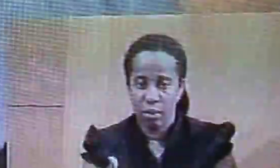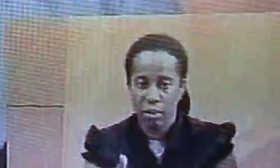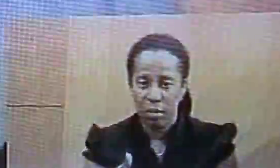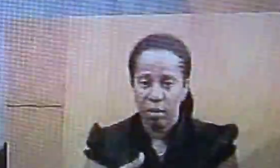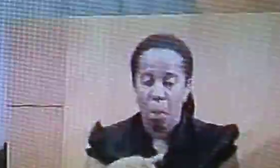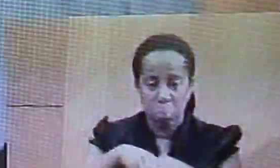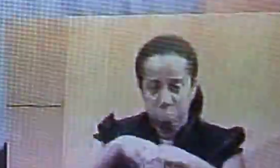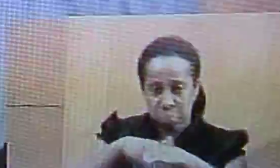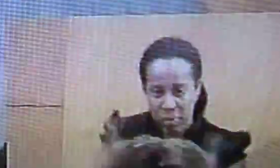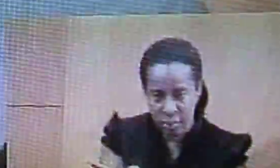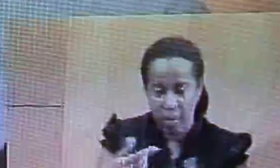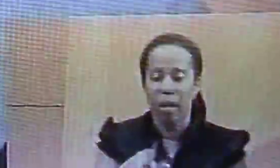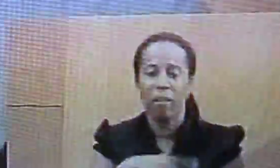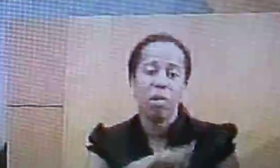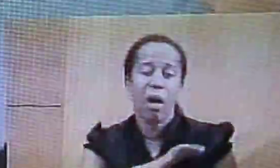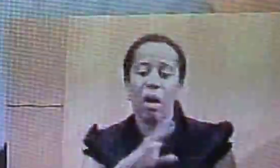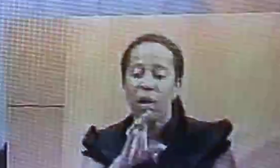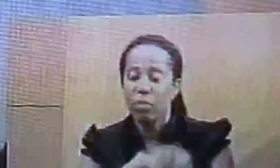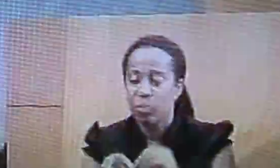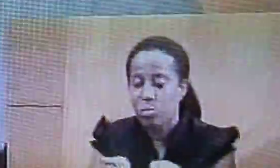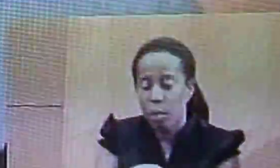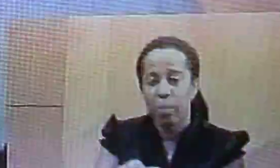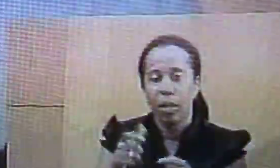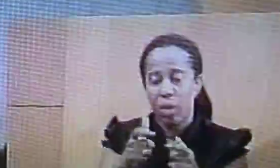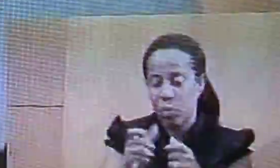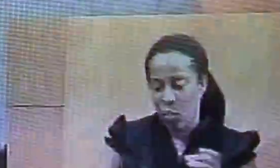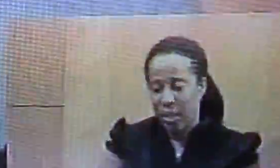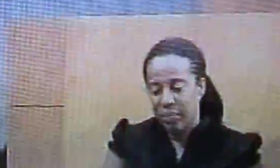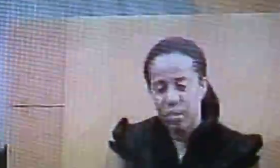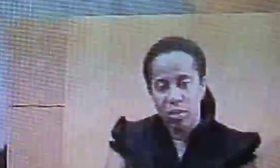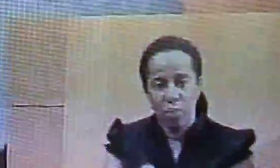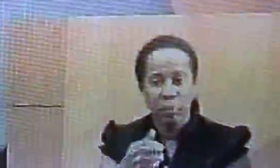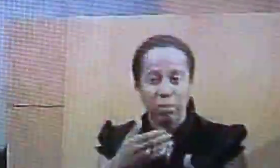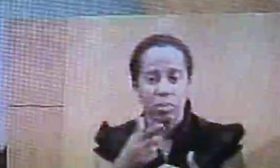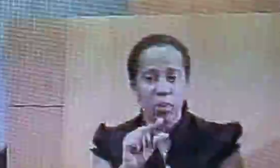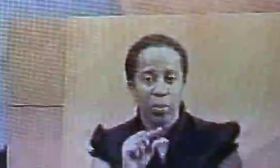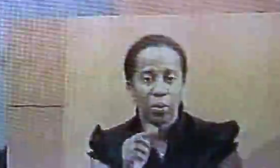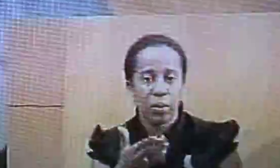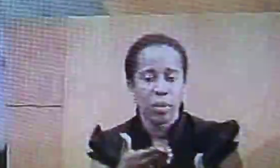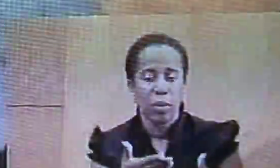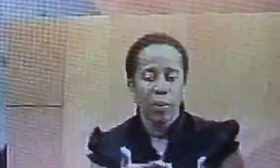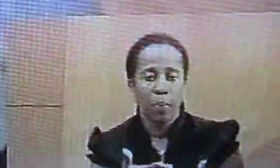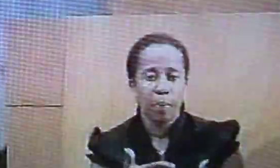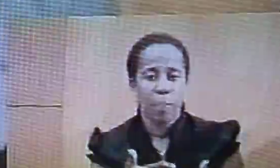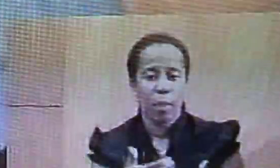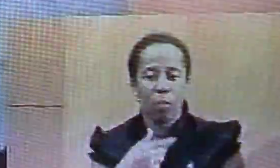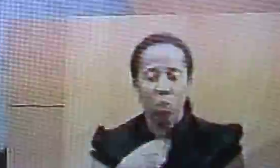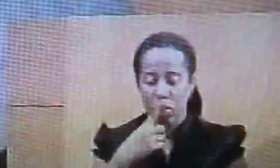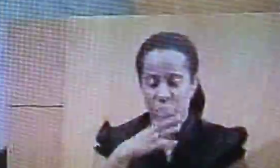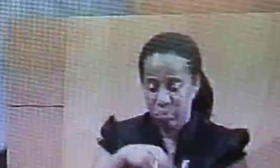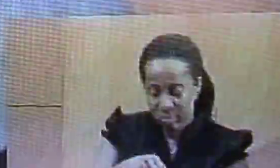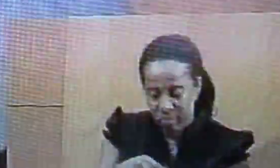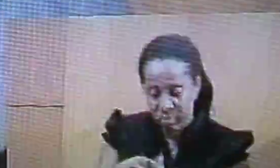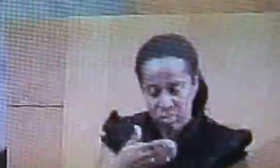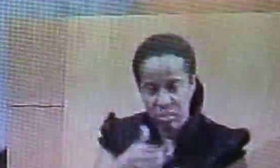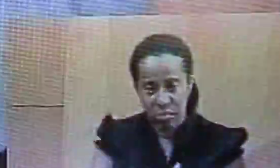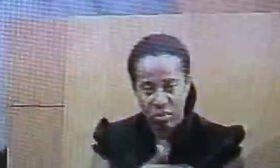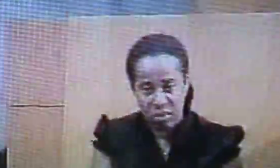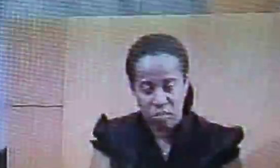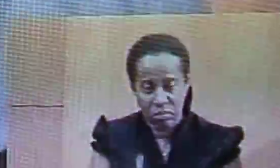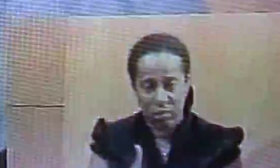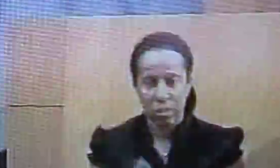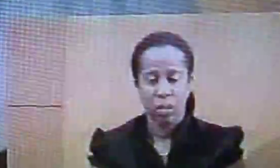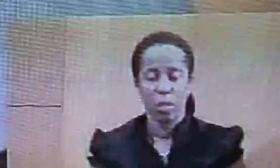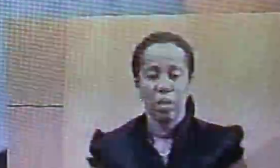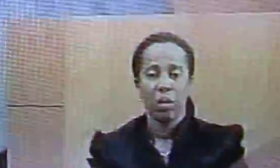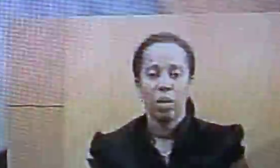on va traiter les collectivités comme les entreprises privées. C'est le libéralisme à tout craint. Je ne suis pas de cette école-là. Et puis, pour